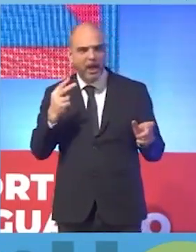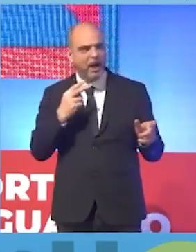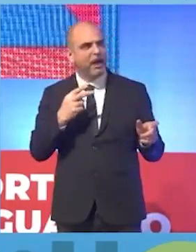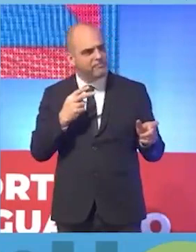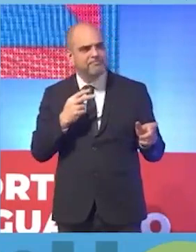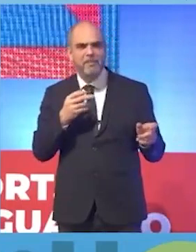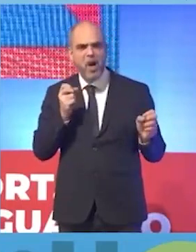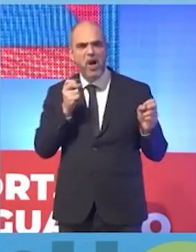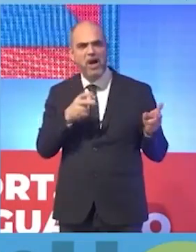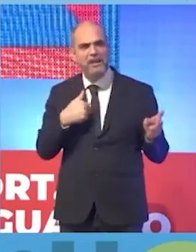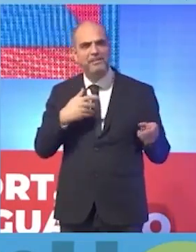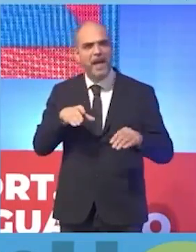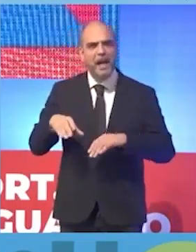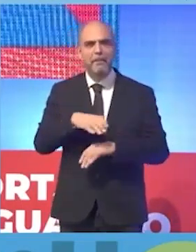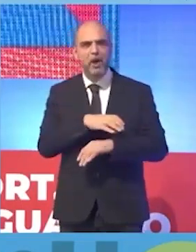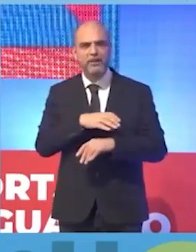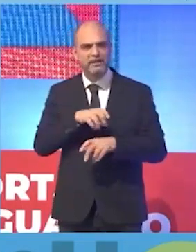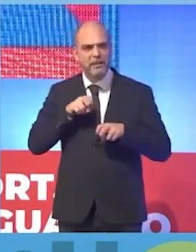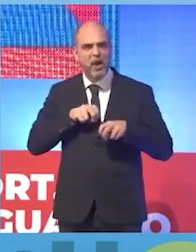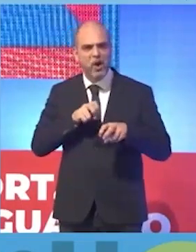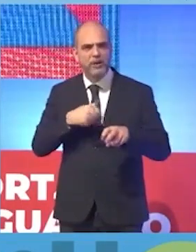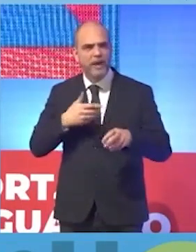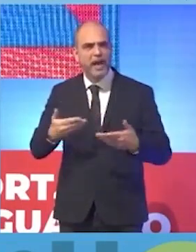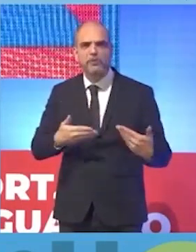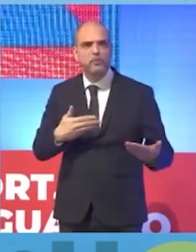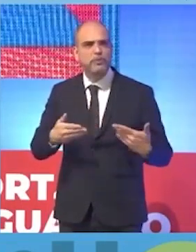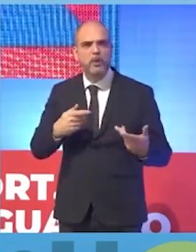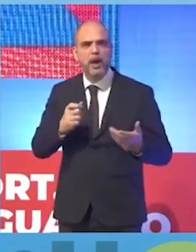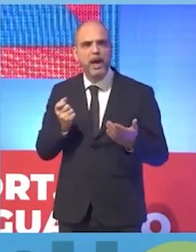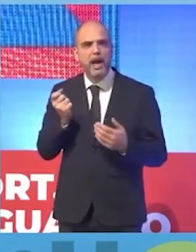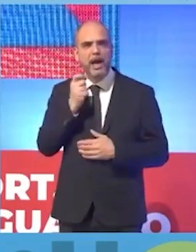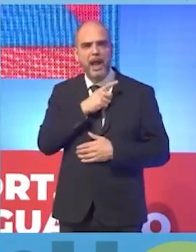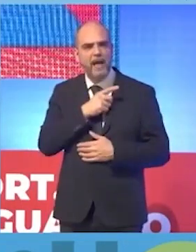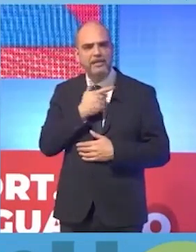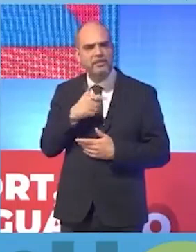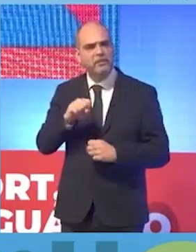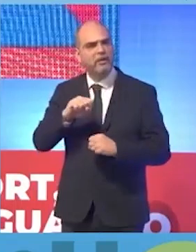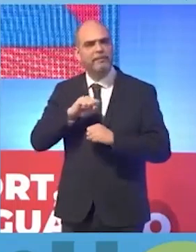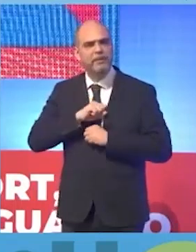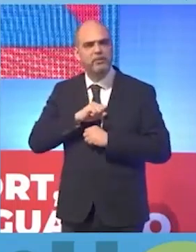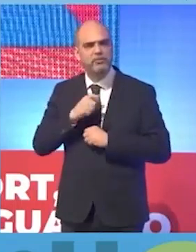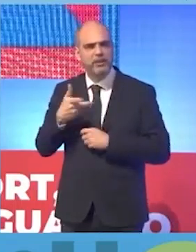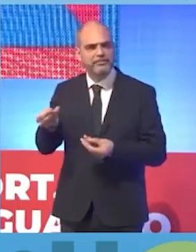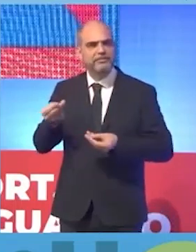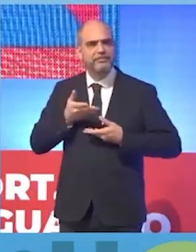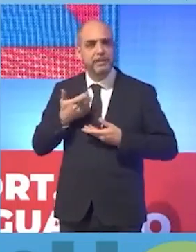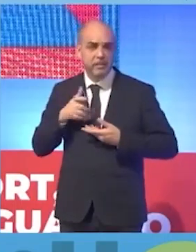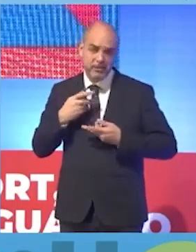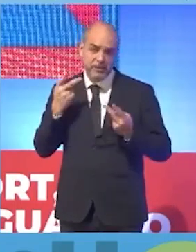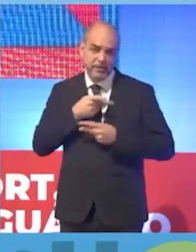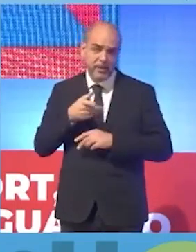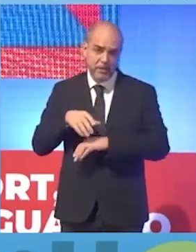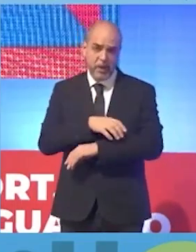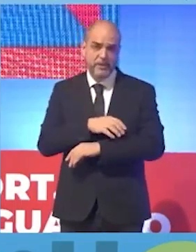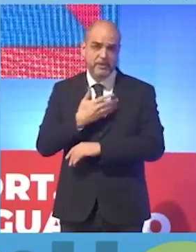protesi gratuitamente, sulla fiducia, che anche questo è un aspetto molto importante, perché le protesi sono molto